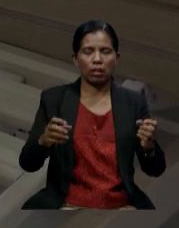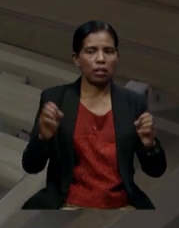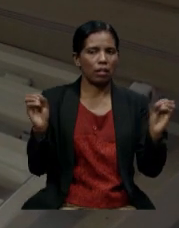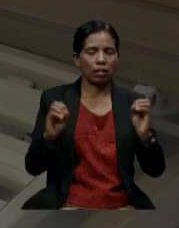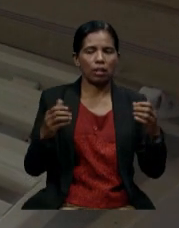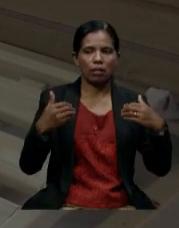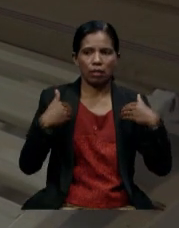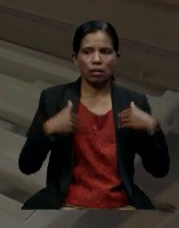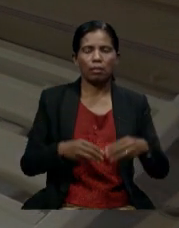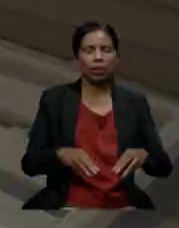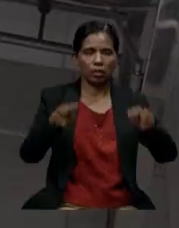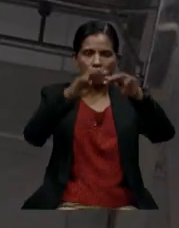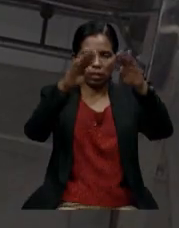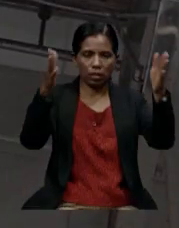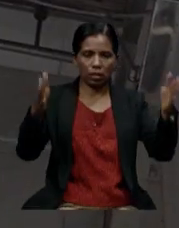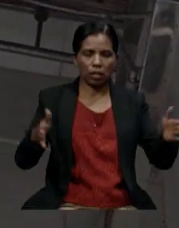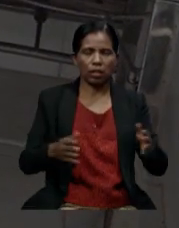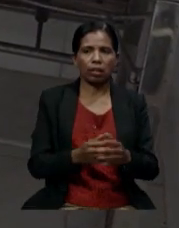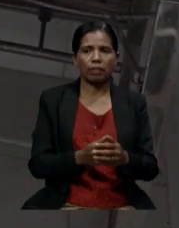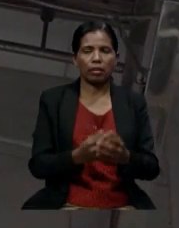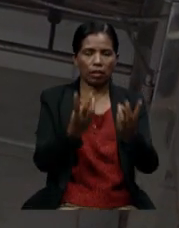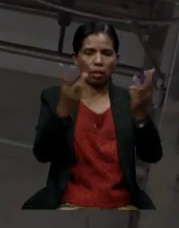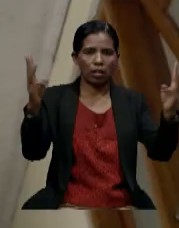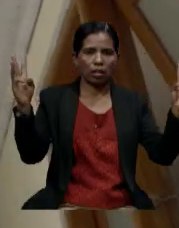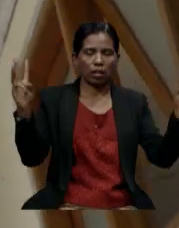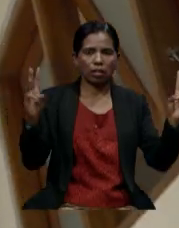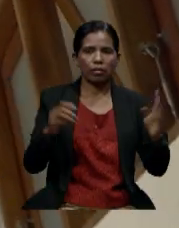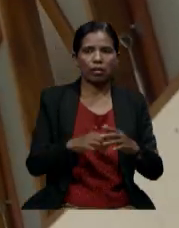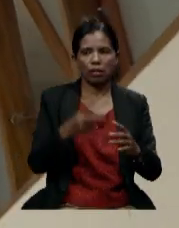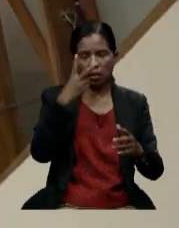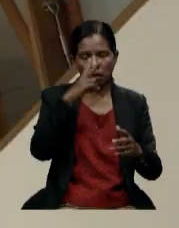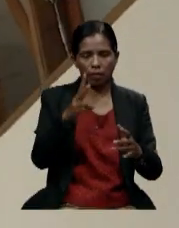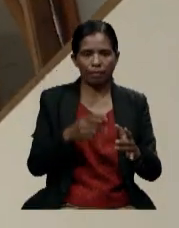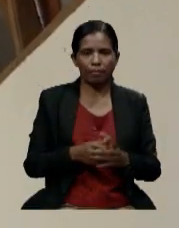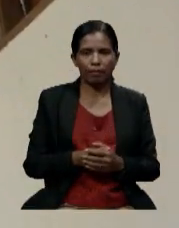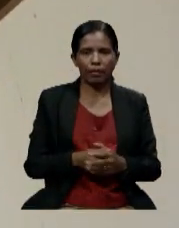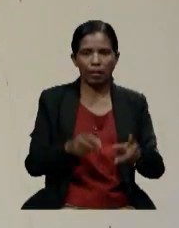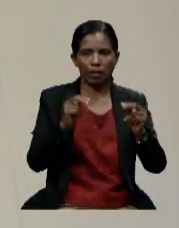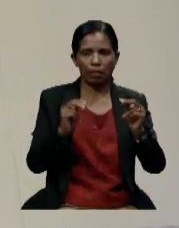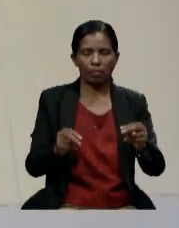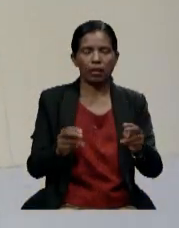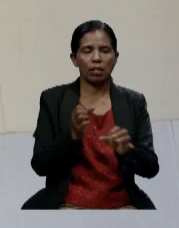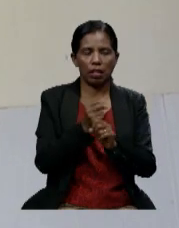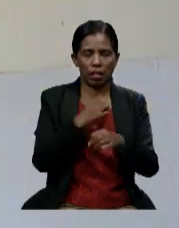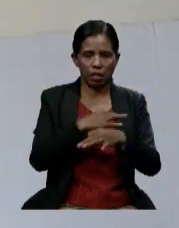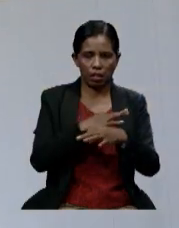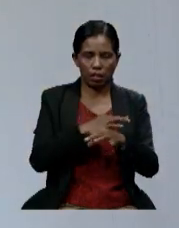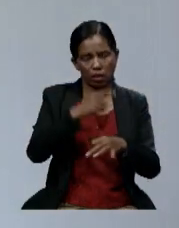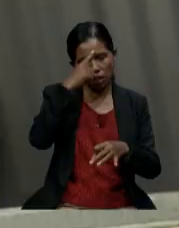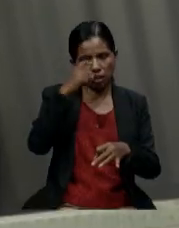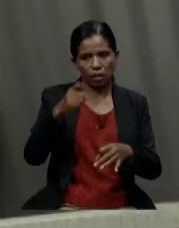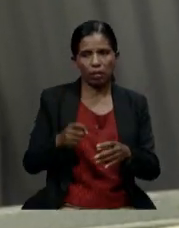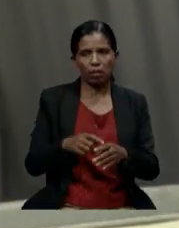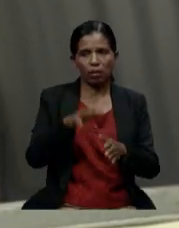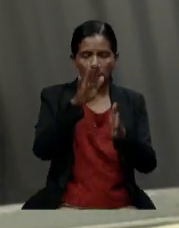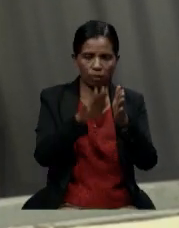gorden gorden para atu taga vidru ne. Tapot sira oinare ia plafone persija mente haria. Tamba nebane monum